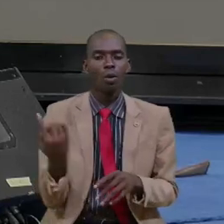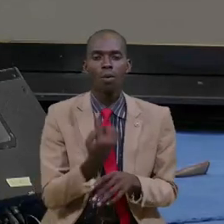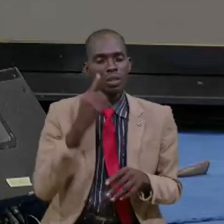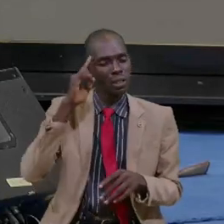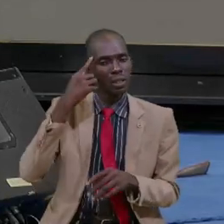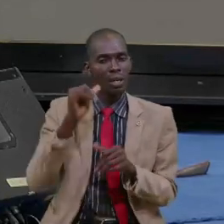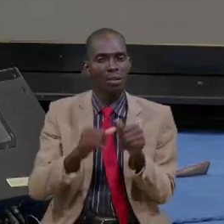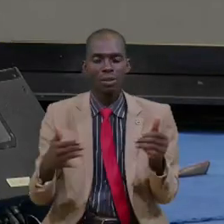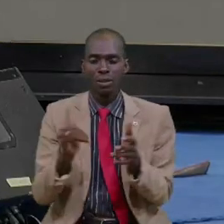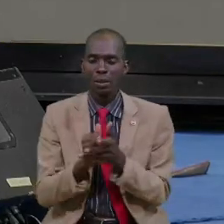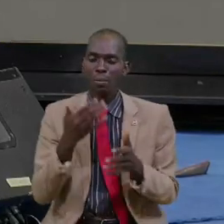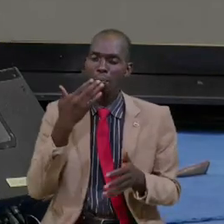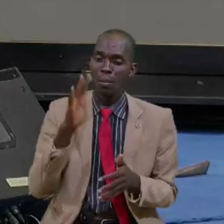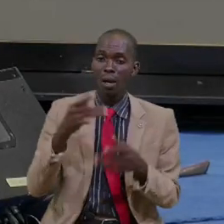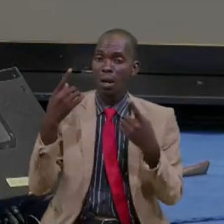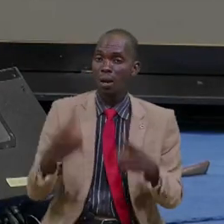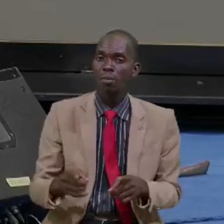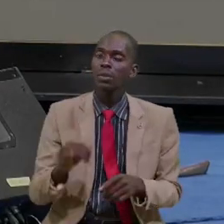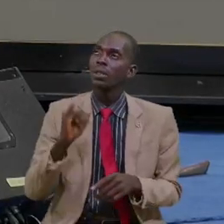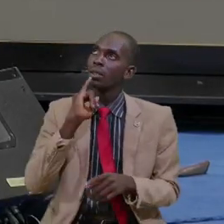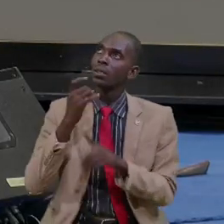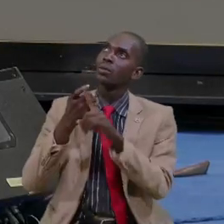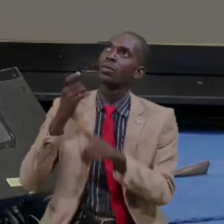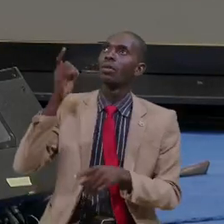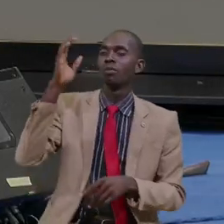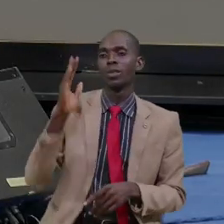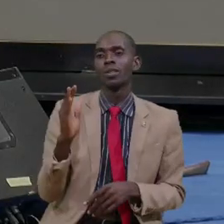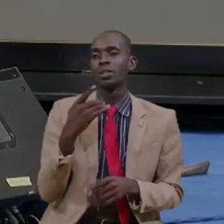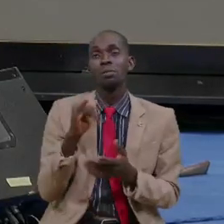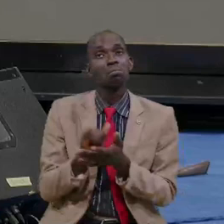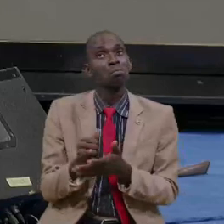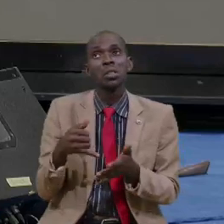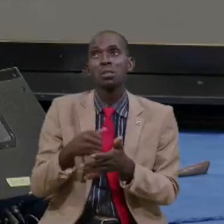Et ils attribuent tout à Dieu. Ils disent, ah,